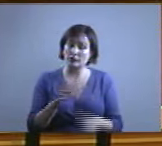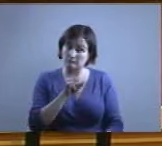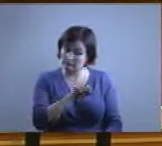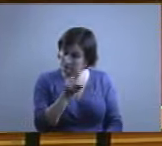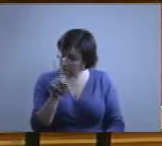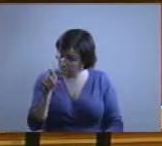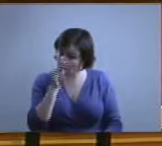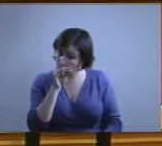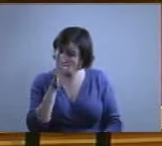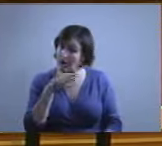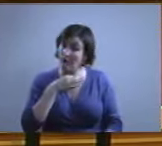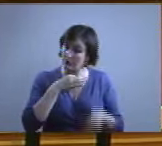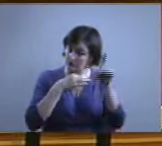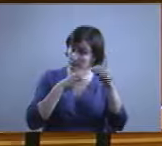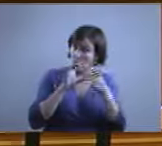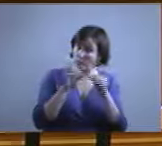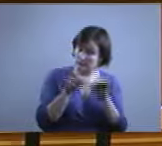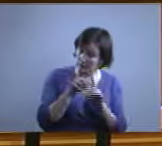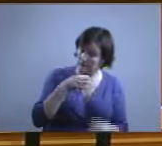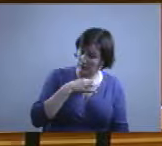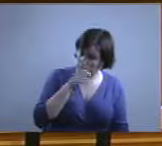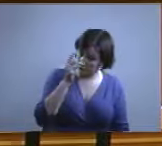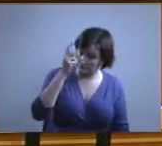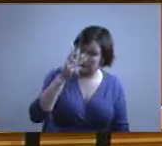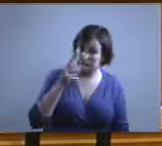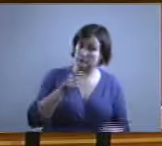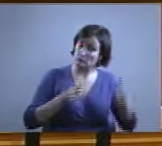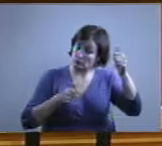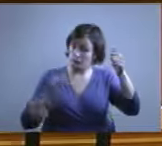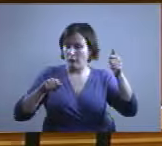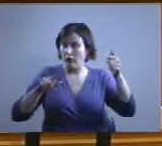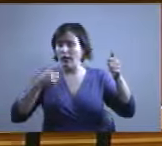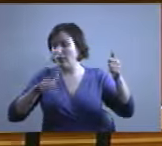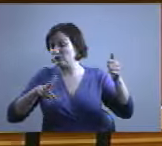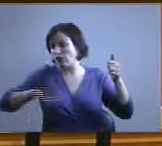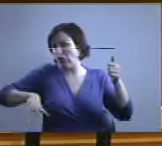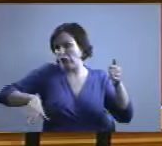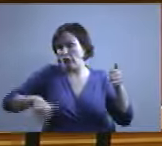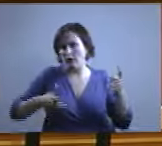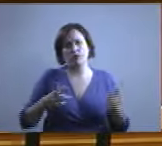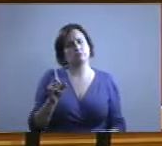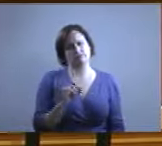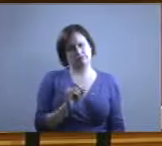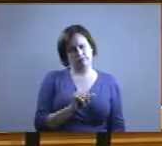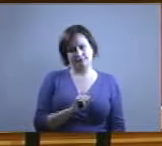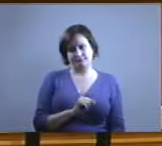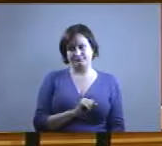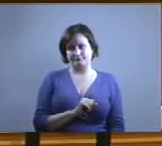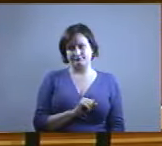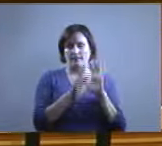English even at home, and they think those languages are superior than them just because they are those professional